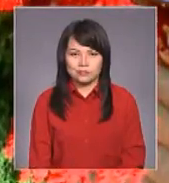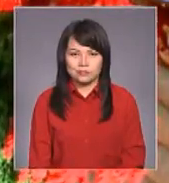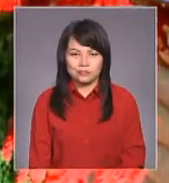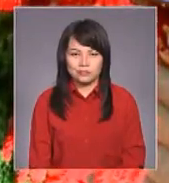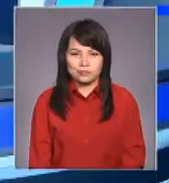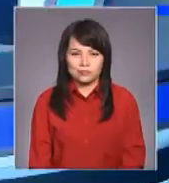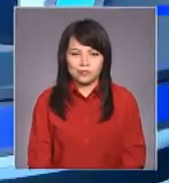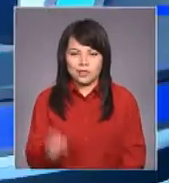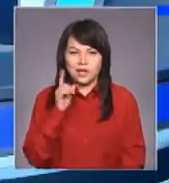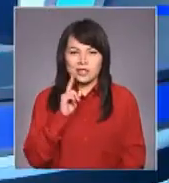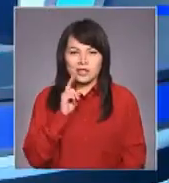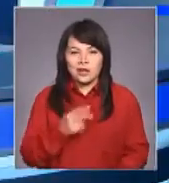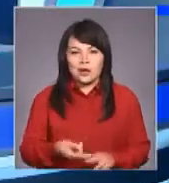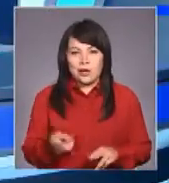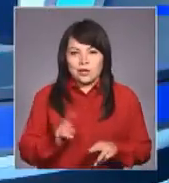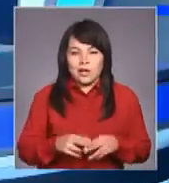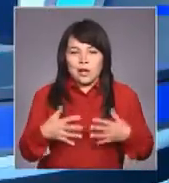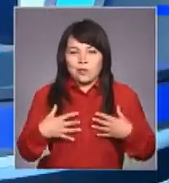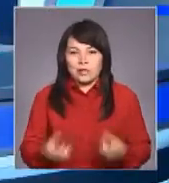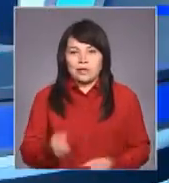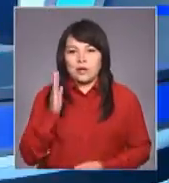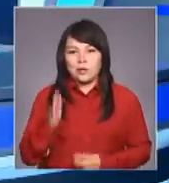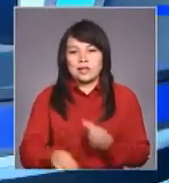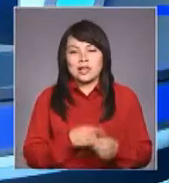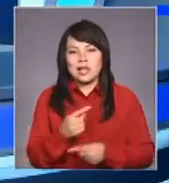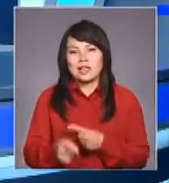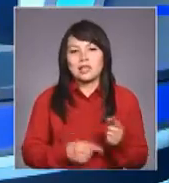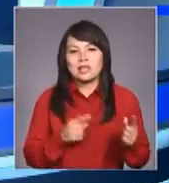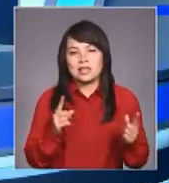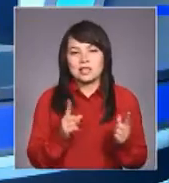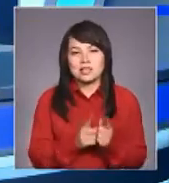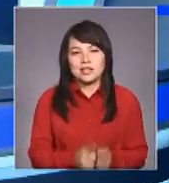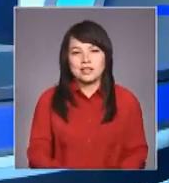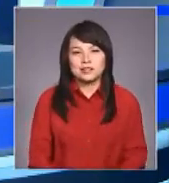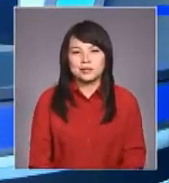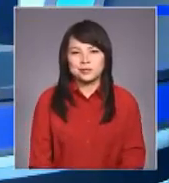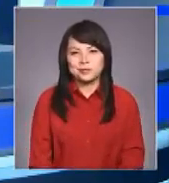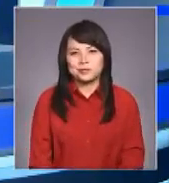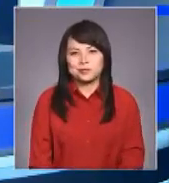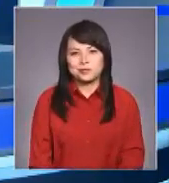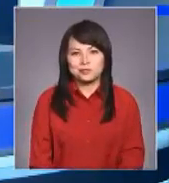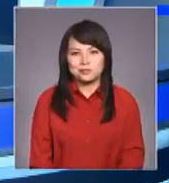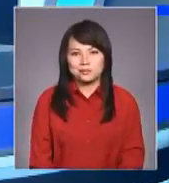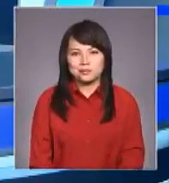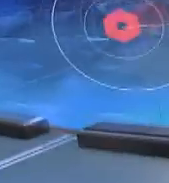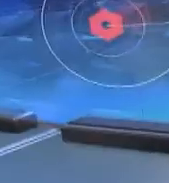Әзірге айтарымыз осы, келесі сағатта қайта жолыққанша.